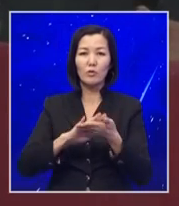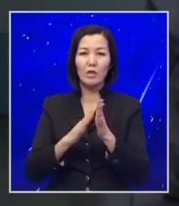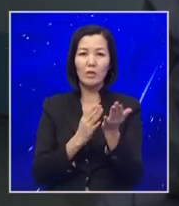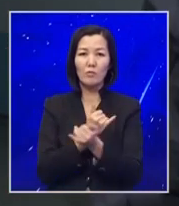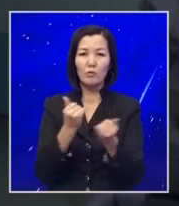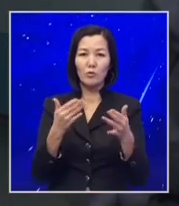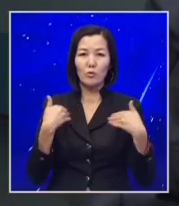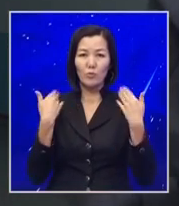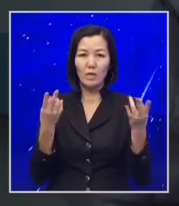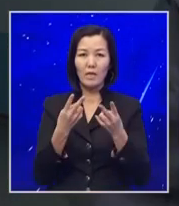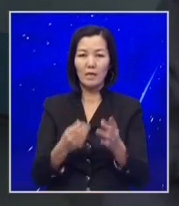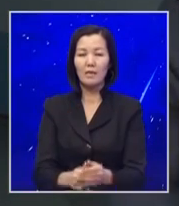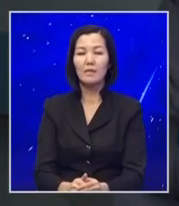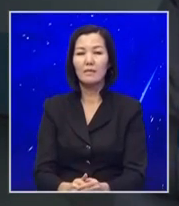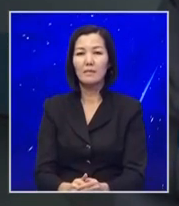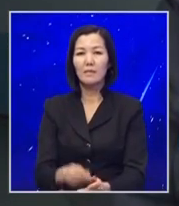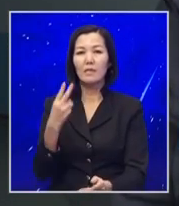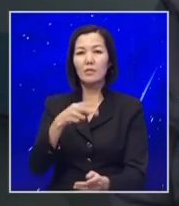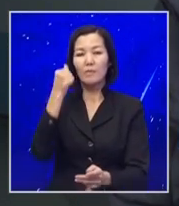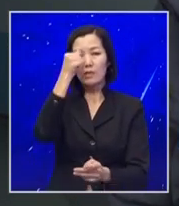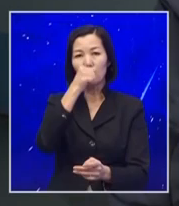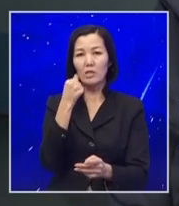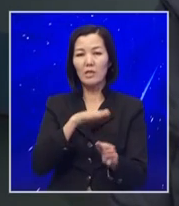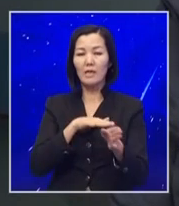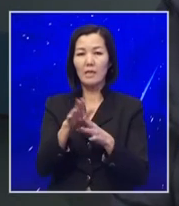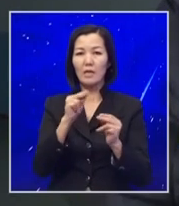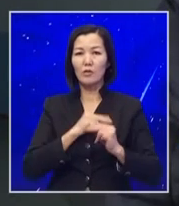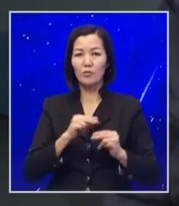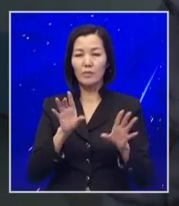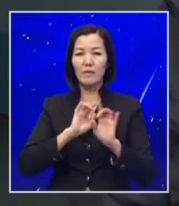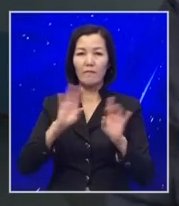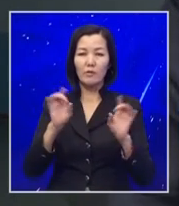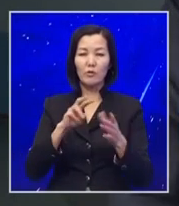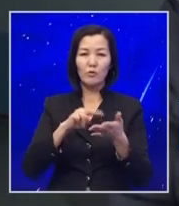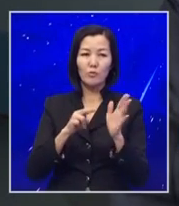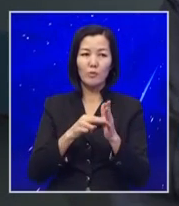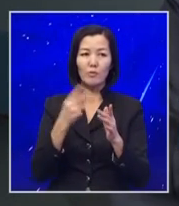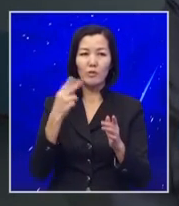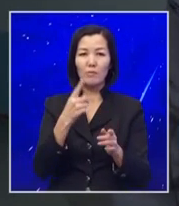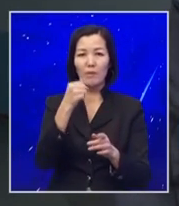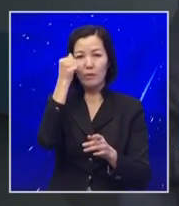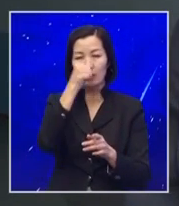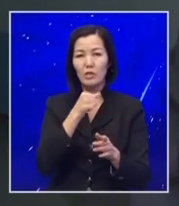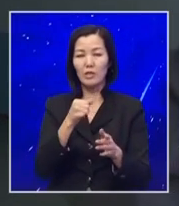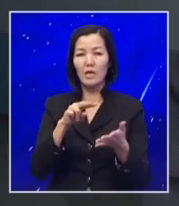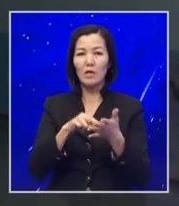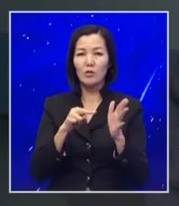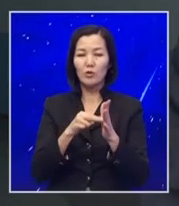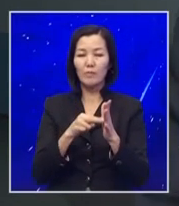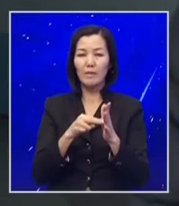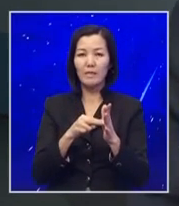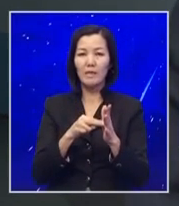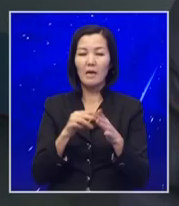жасау. Былтырғы 20-шы жылы жасалған жұмыстарымызды айтып өттік. Енді жоспар бойынша 21-ші жылдың жұмыстарына